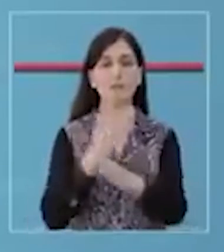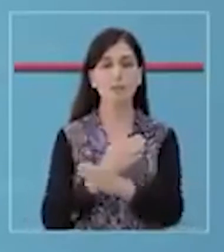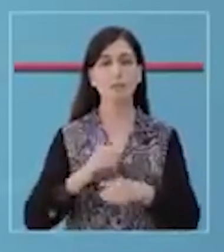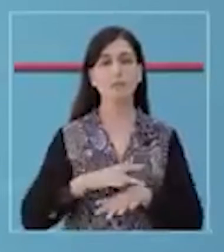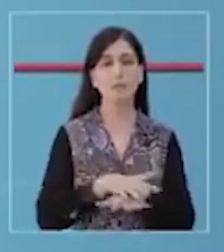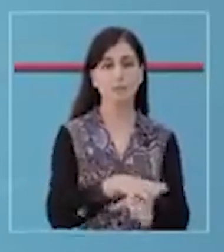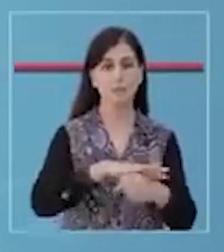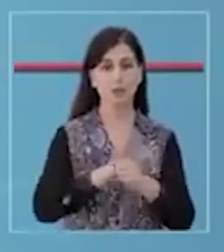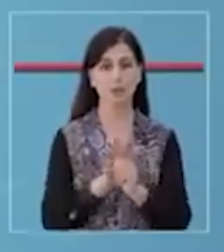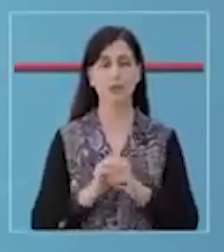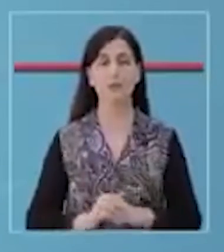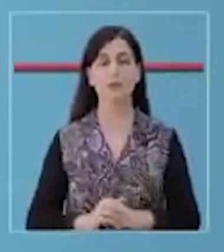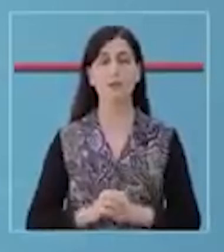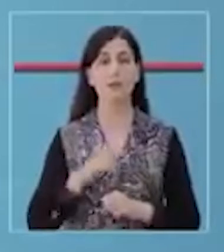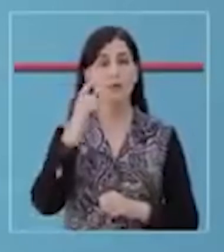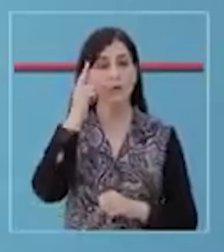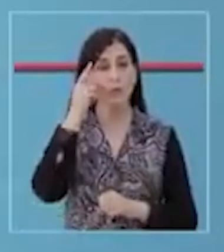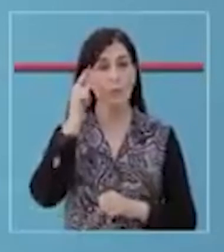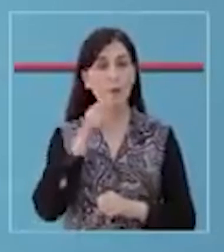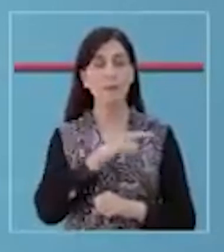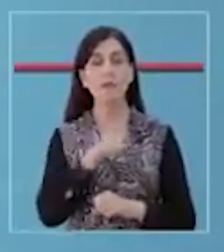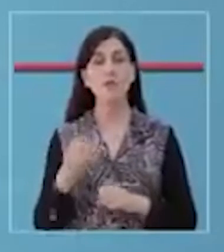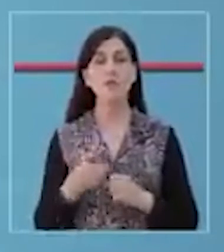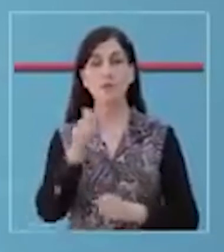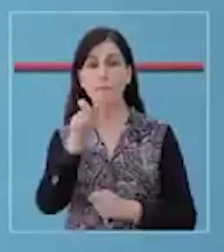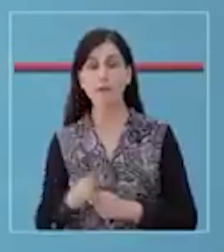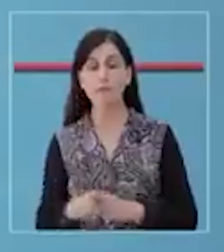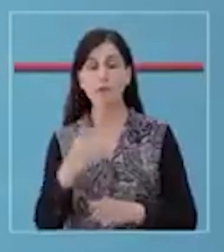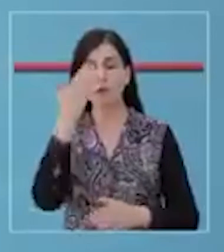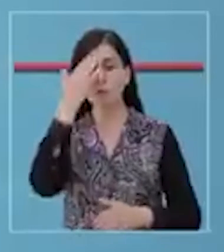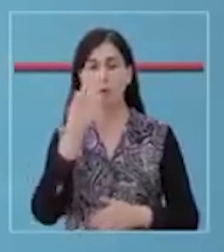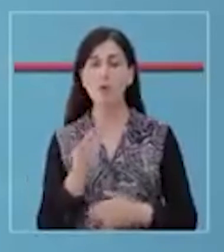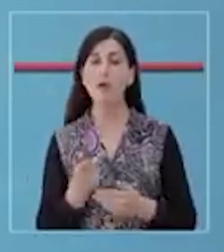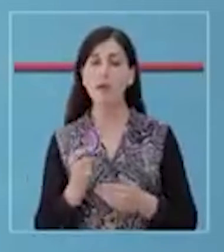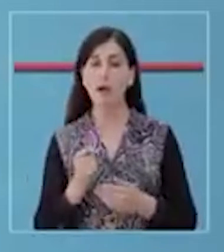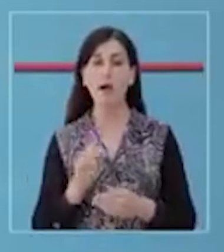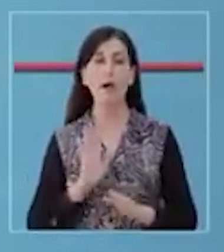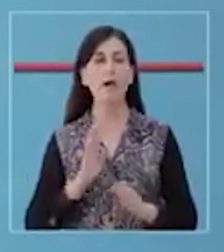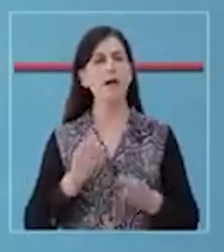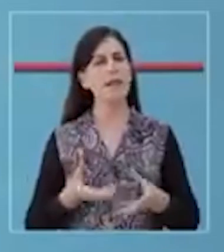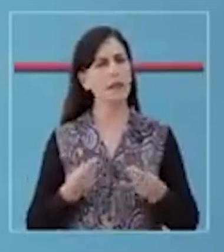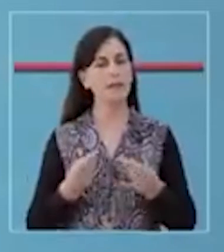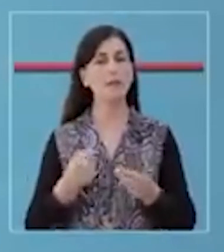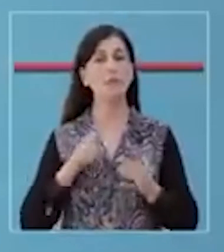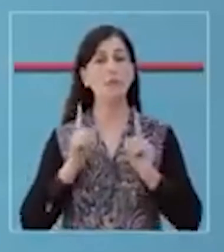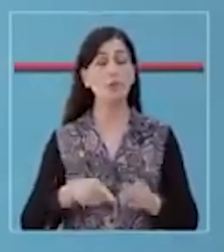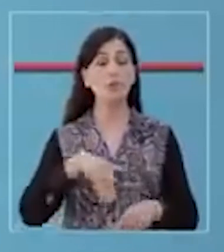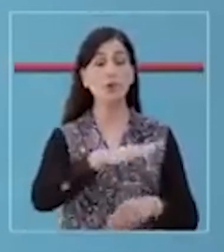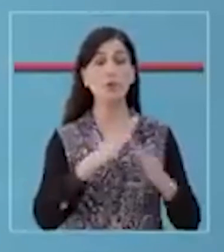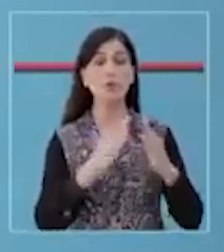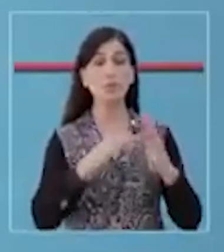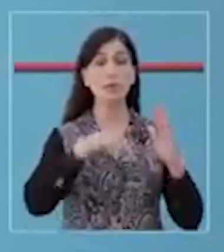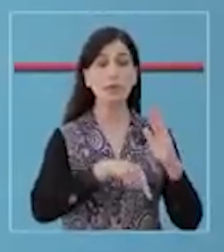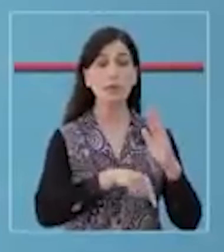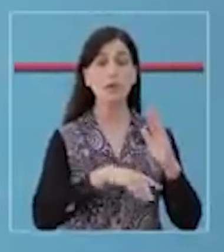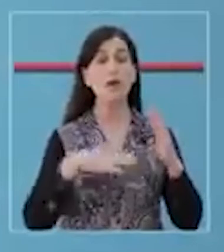COVID-19. Kujtojmë edhe një herë se çdo rast i identifikuar, qoftë edhe pa shenja klinike, duhet të izolohet, se dhe thyerja